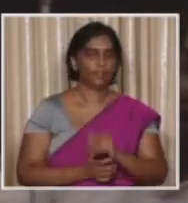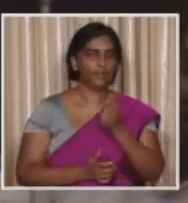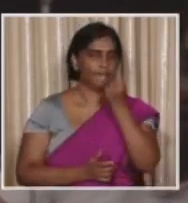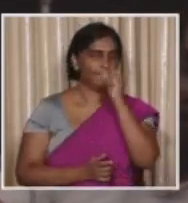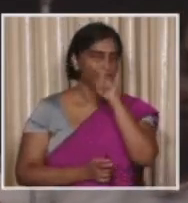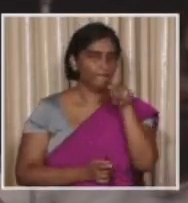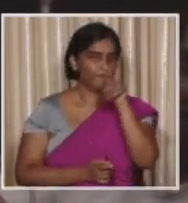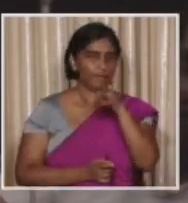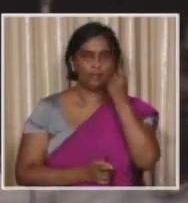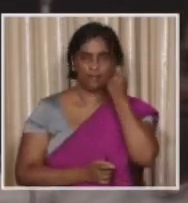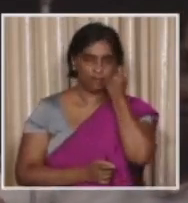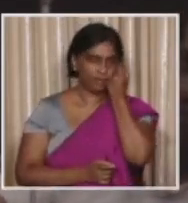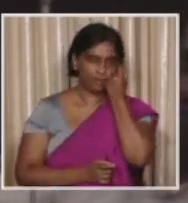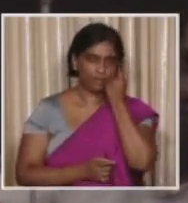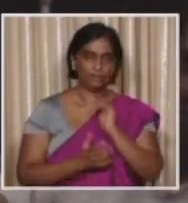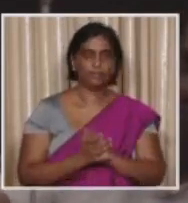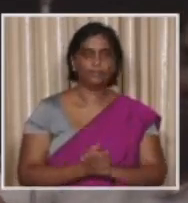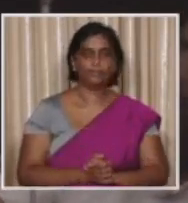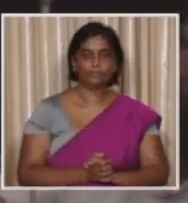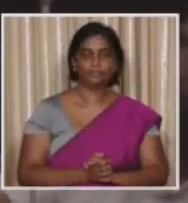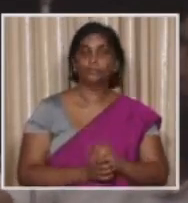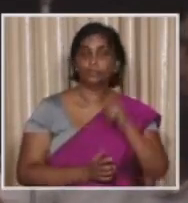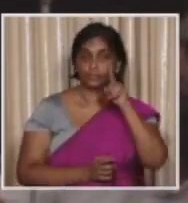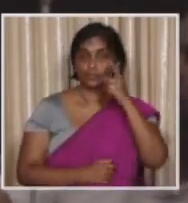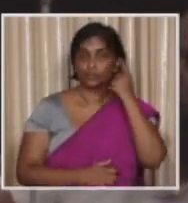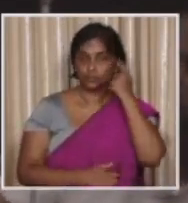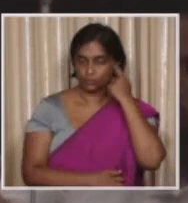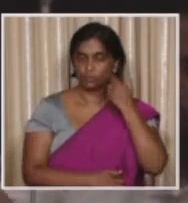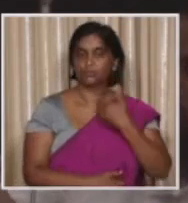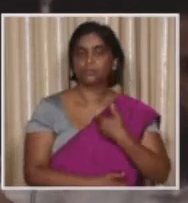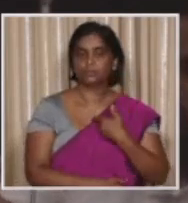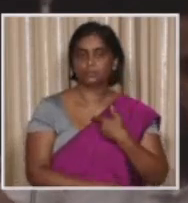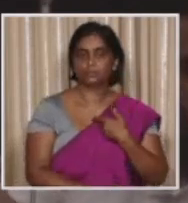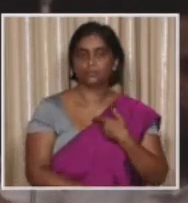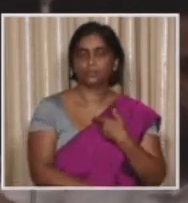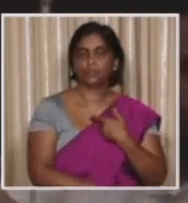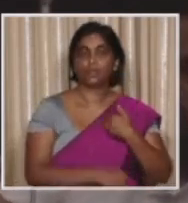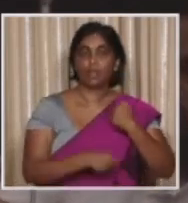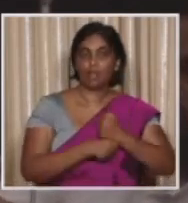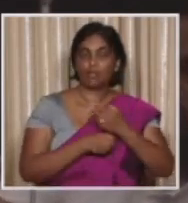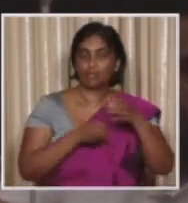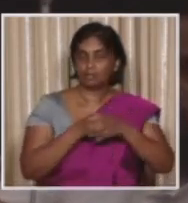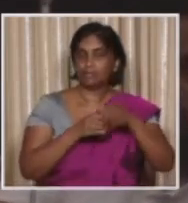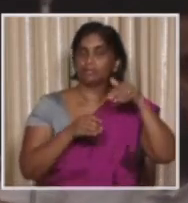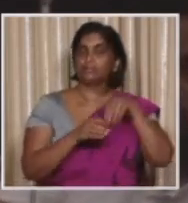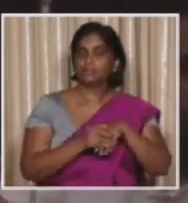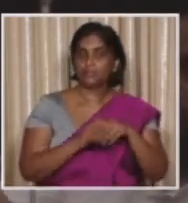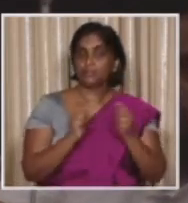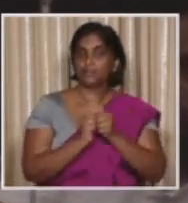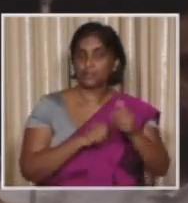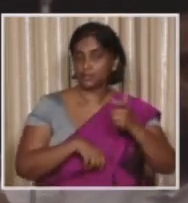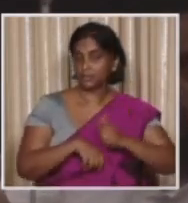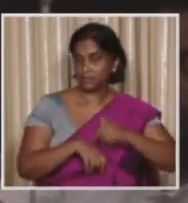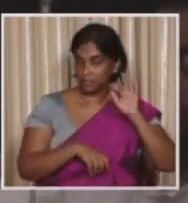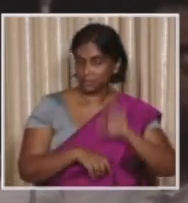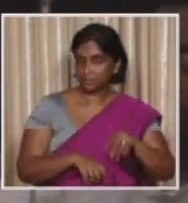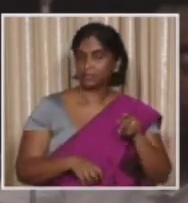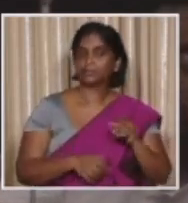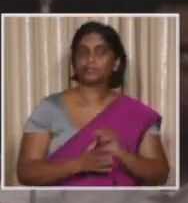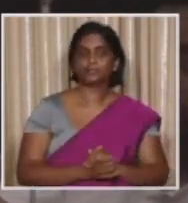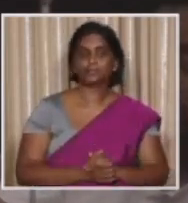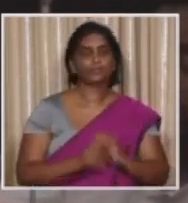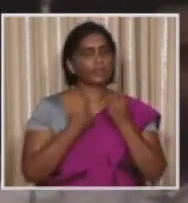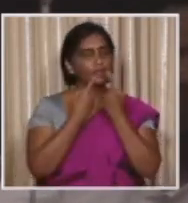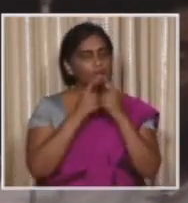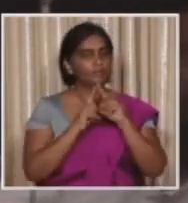මතයක් ගරු මුලාසනේ මන්ත්‍රීතුමනි. ඔබතුමාලා දන්නවා අපි එකට ආණ්ඩු පක්ෂයේ මන්ත්‍රීවරු හැටියට කටයුතු කරන අවස්ථාවේ